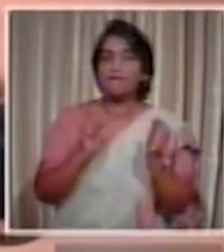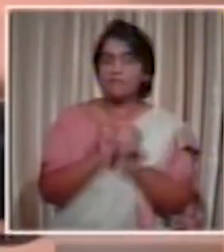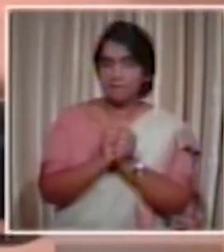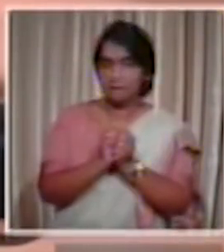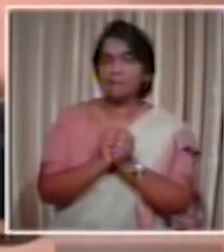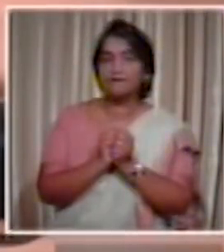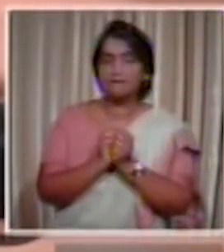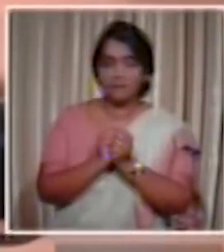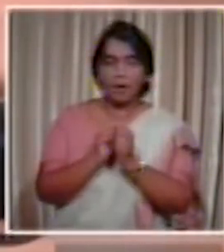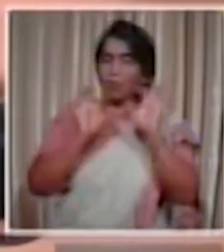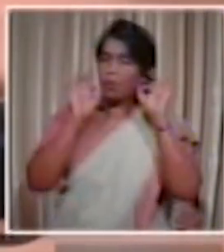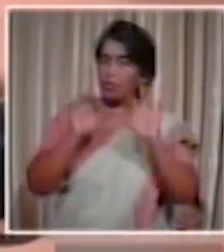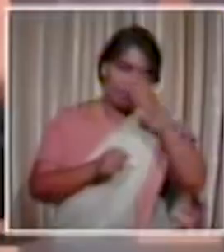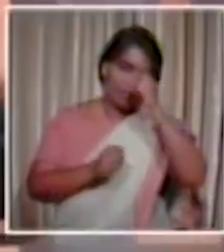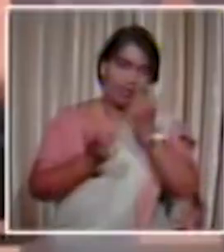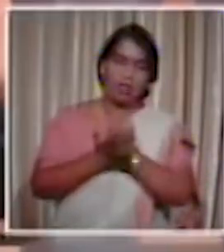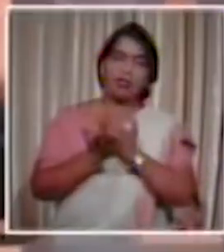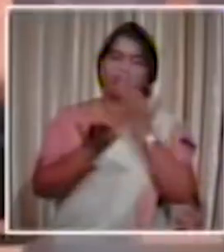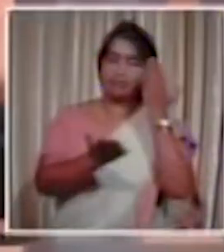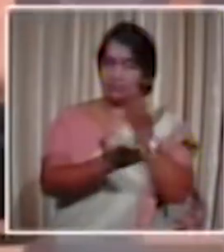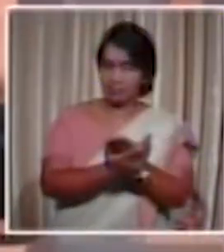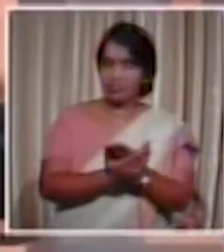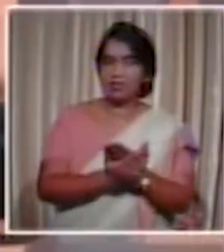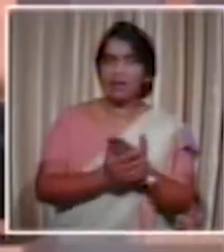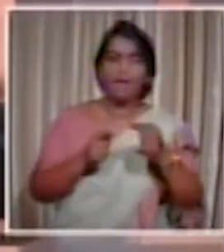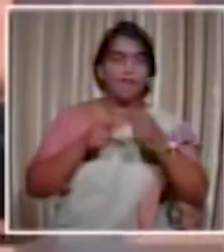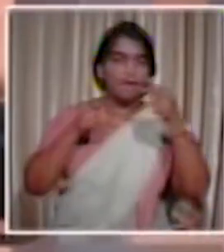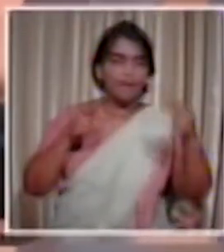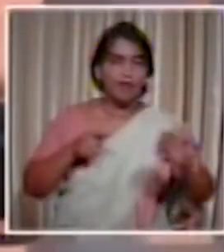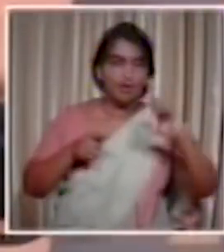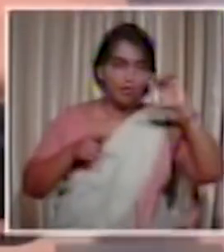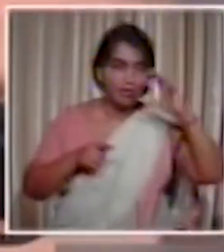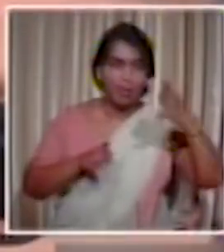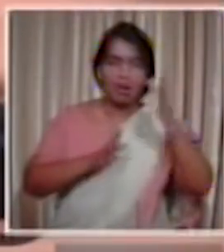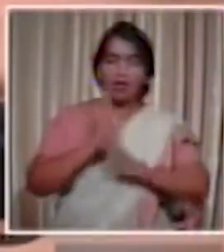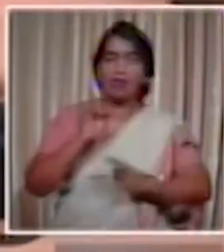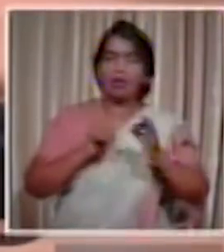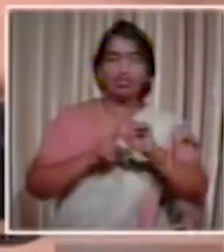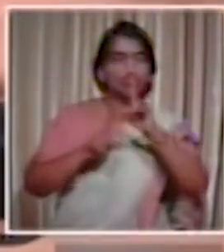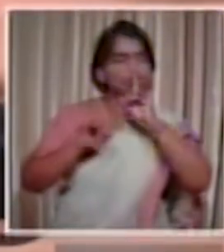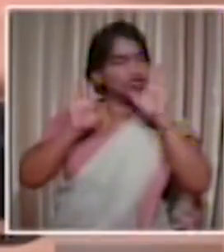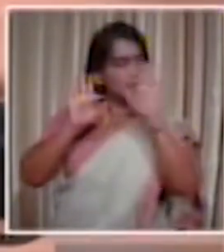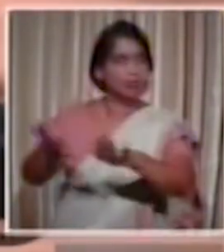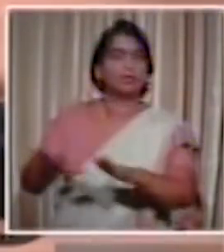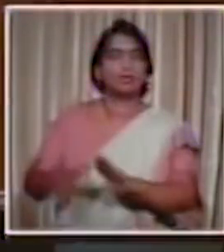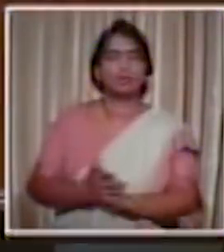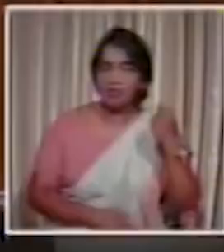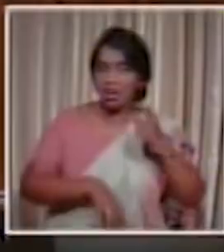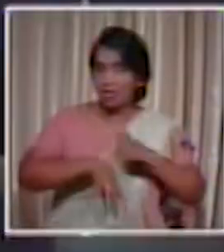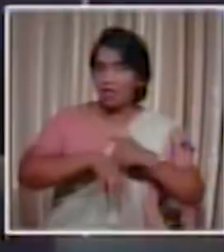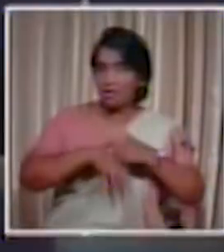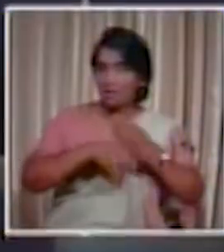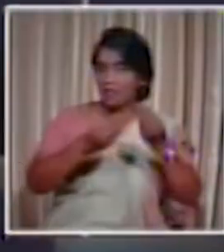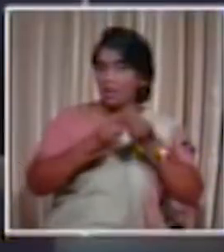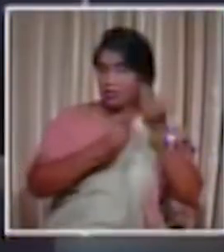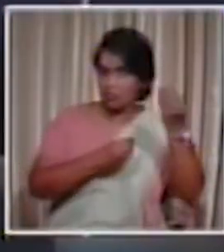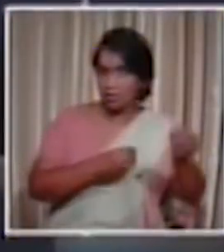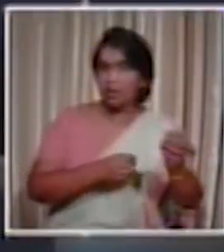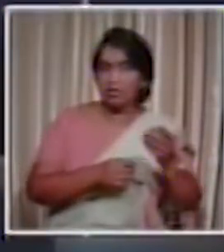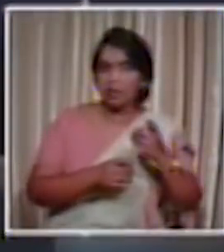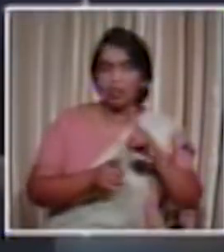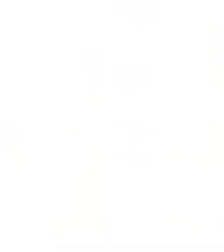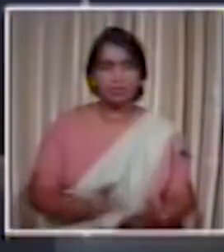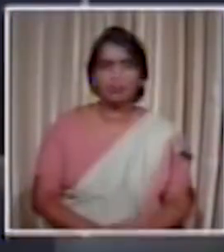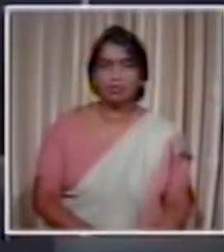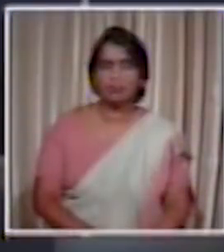නැති බවට තමයි අපේ ගමන යන්නේ මේ විරුද්ධ පක්ෂයේ ඉන්න තකතිරු මන්දිරිසුකන්නේ කඩවලු හත්තුමා අශෝක අපි ඉස්සෙල්ලා සංසුන්